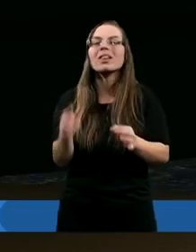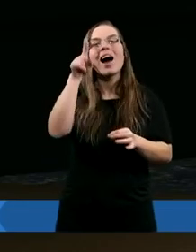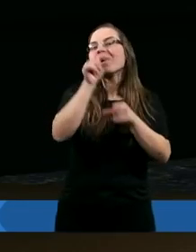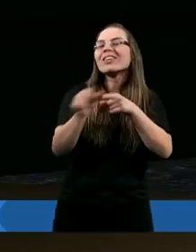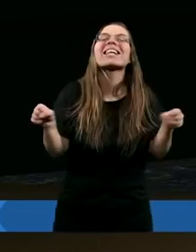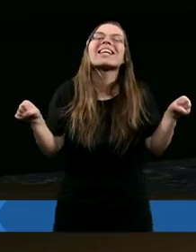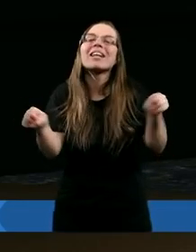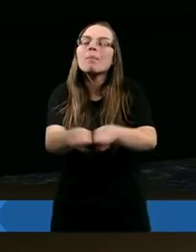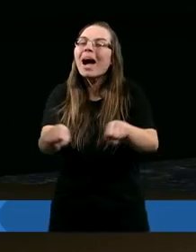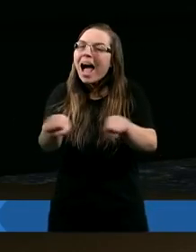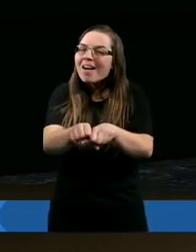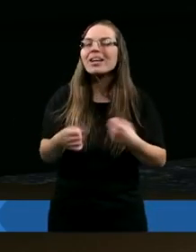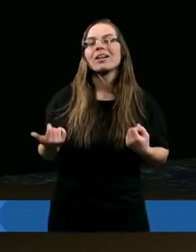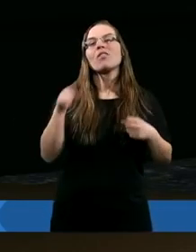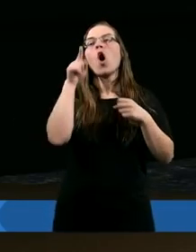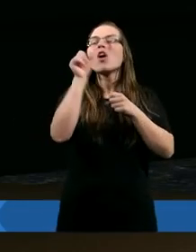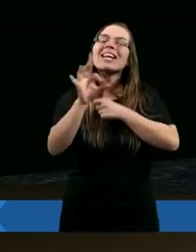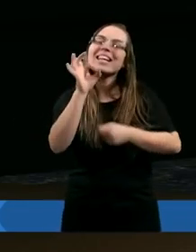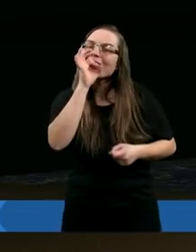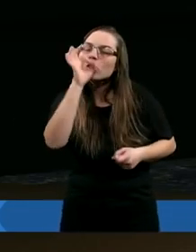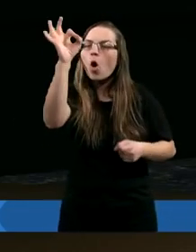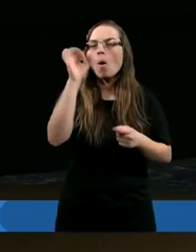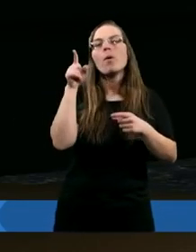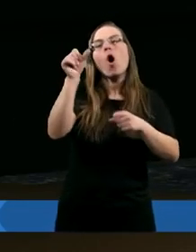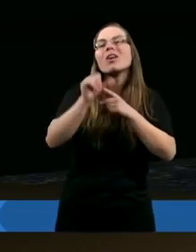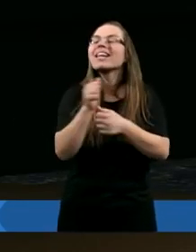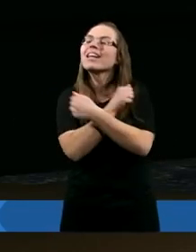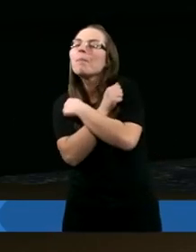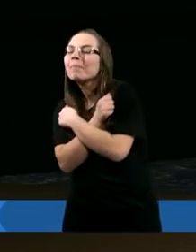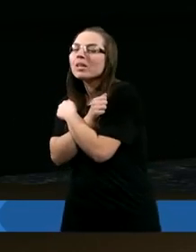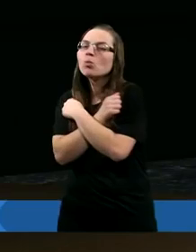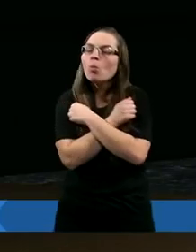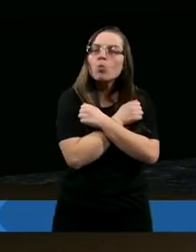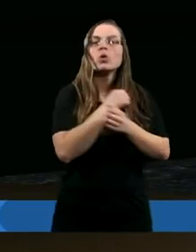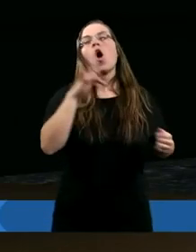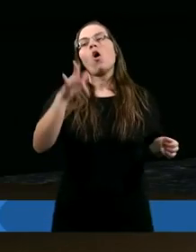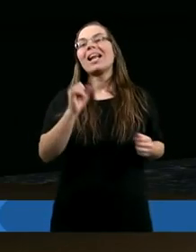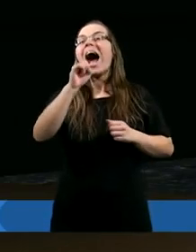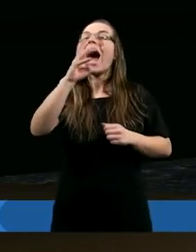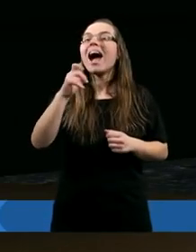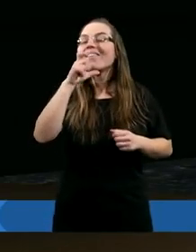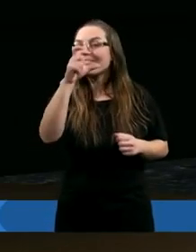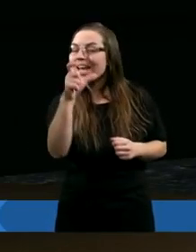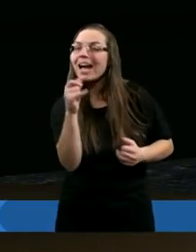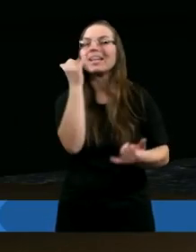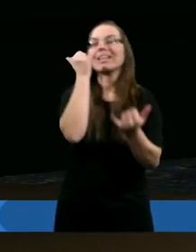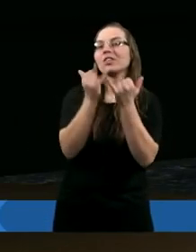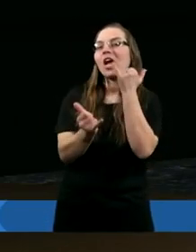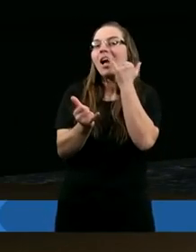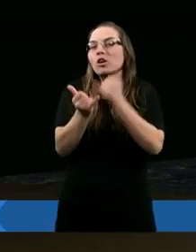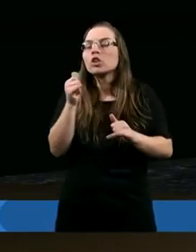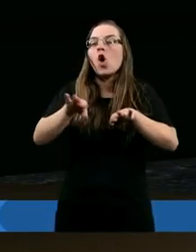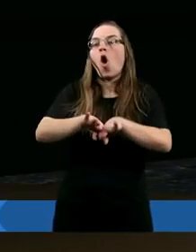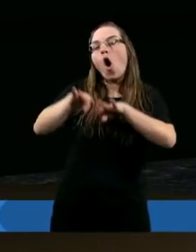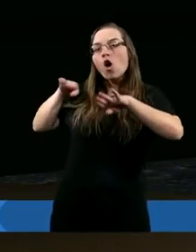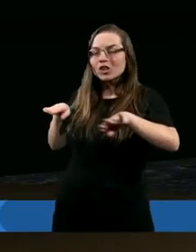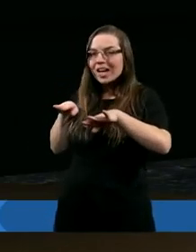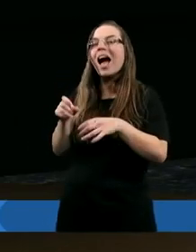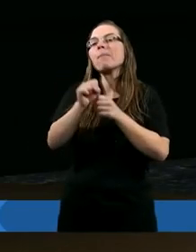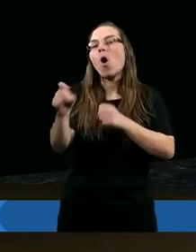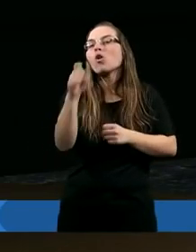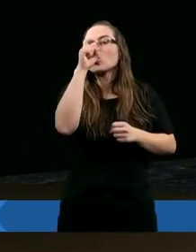sprawiedliwy. On jest dobry. On jest miłujący. A więc jeśli oddzielony